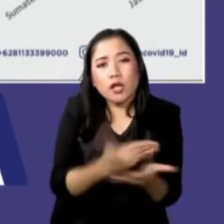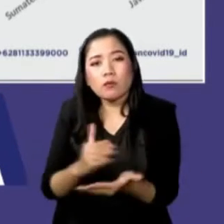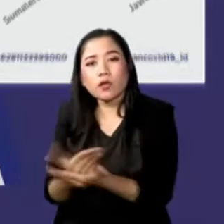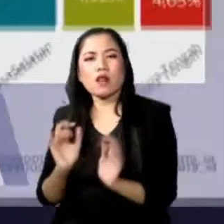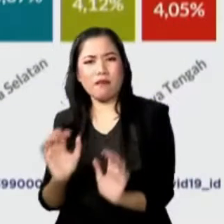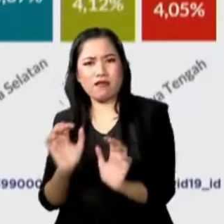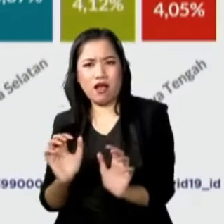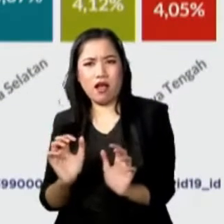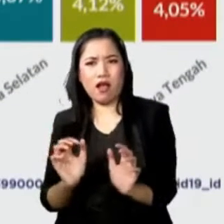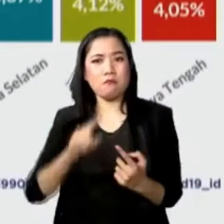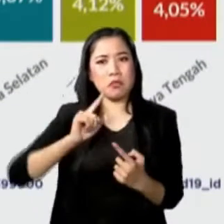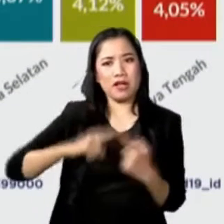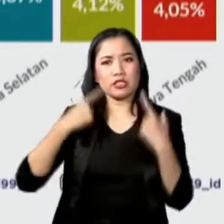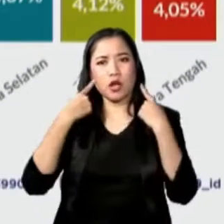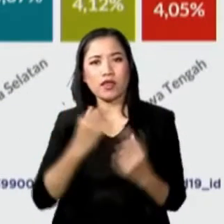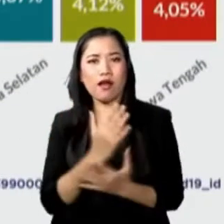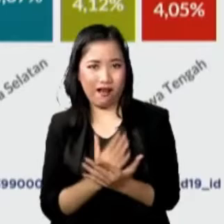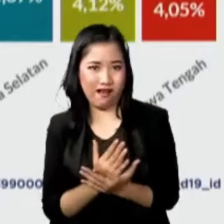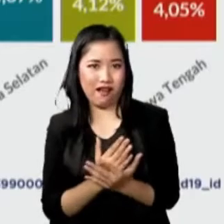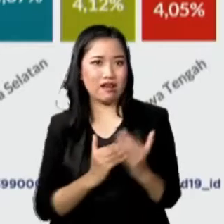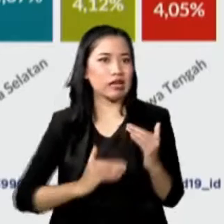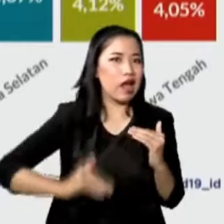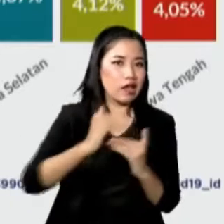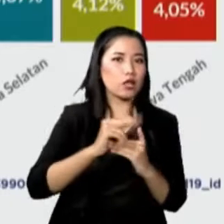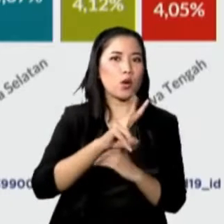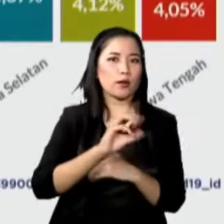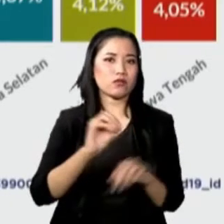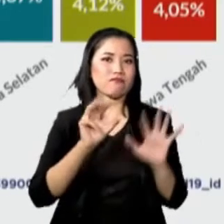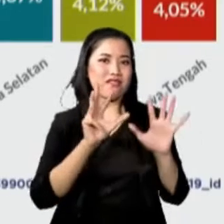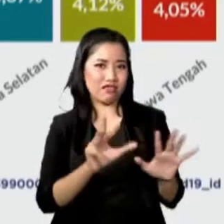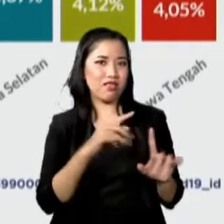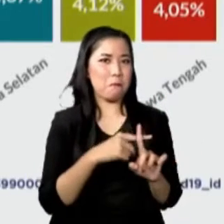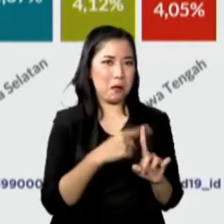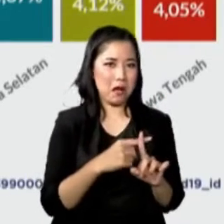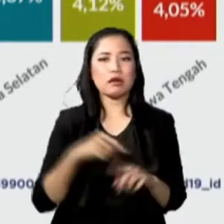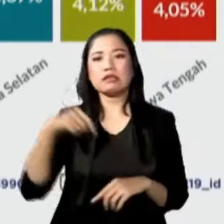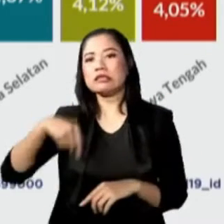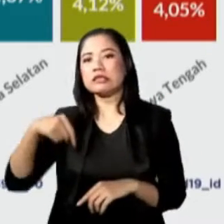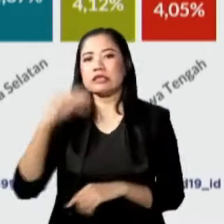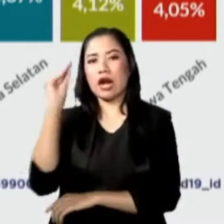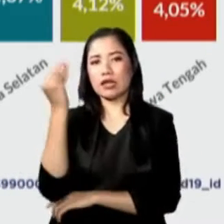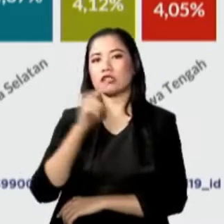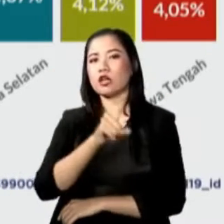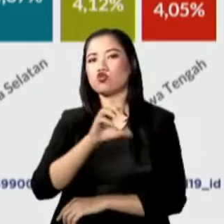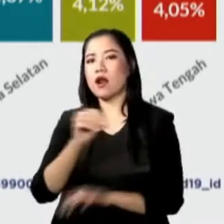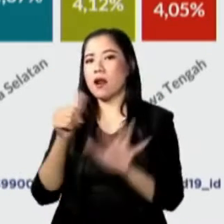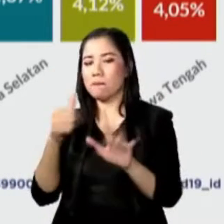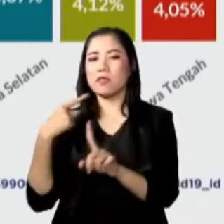pada minggu ini, yaitu Jawa Tengah, naik 209, DKI Jakarta naik